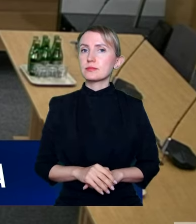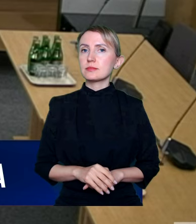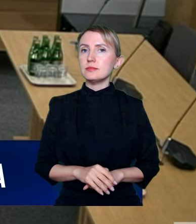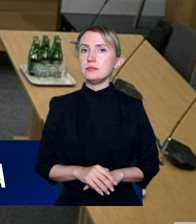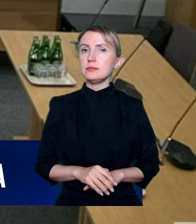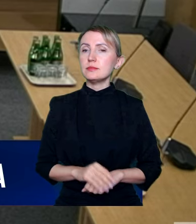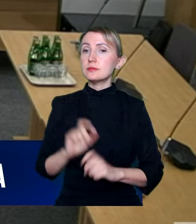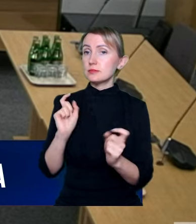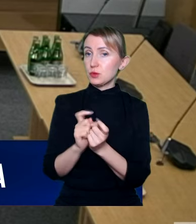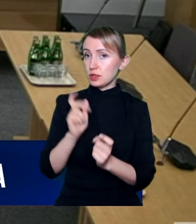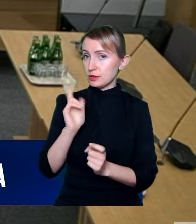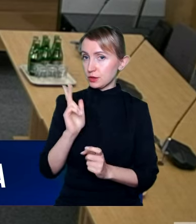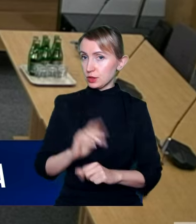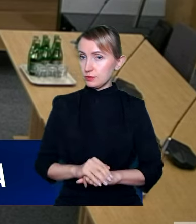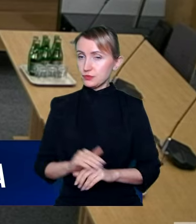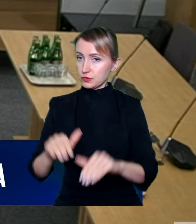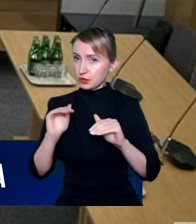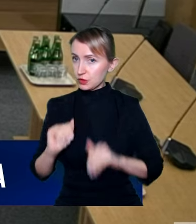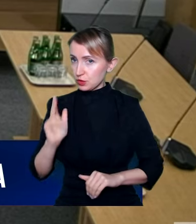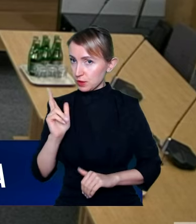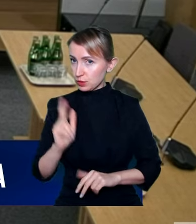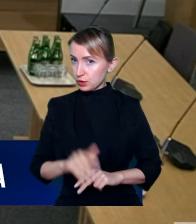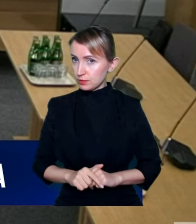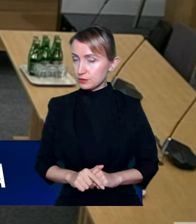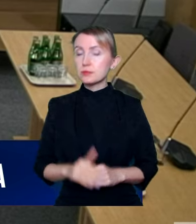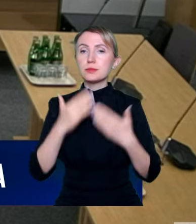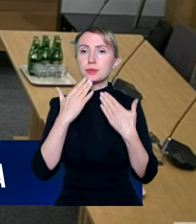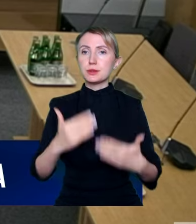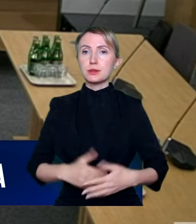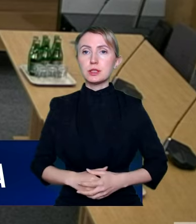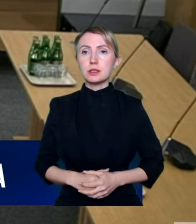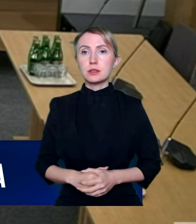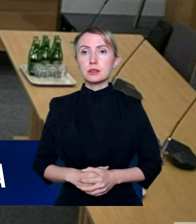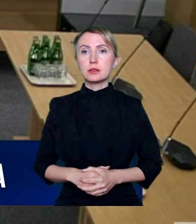Kto jest przeciw? Kto się wstrzymał? Dziękuję.